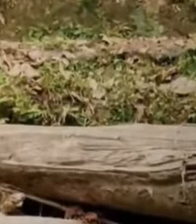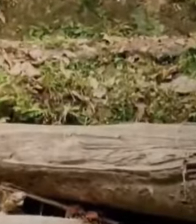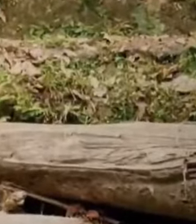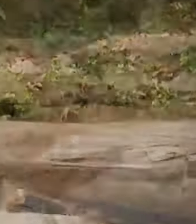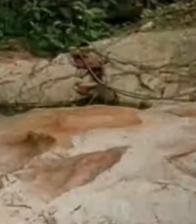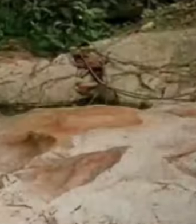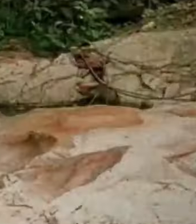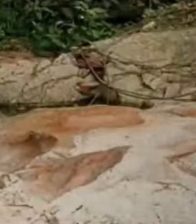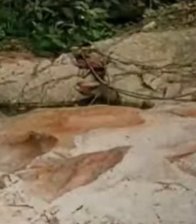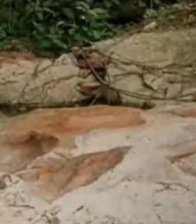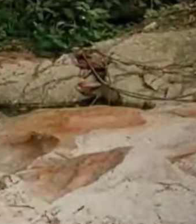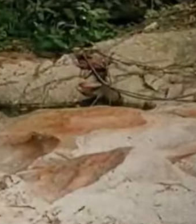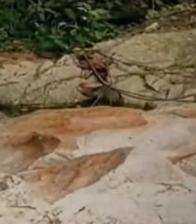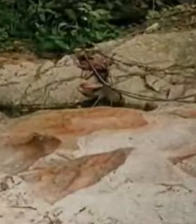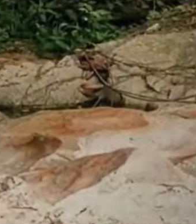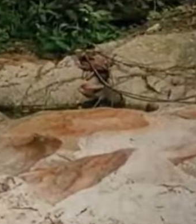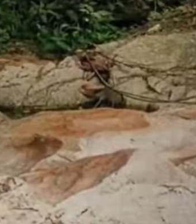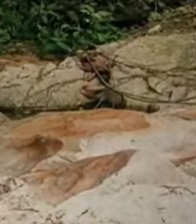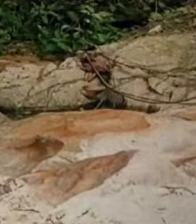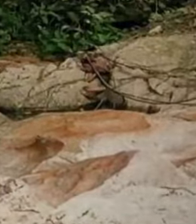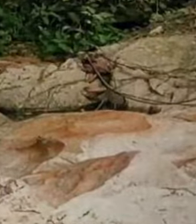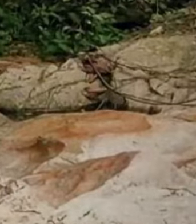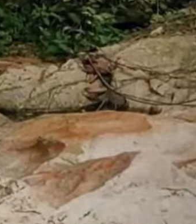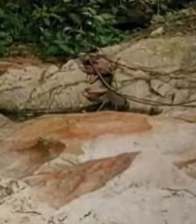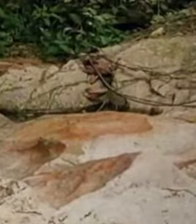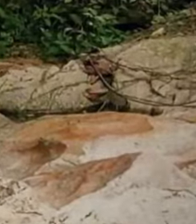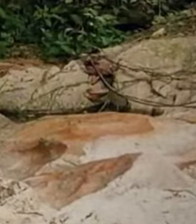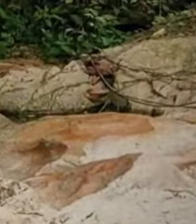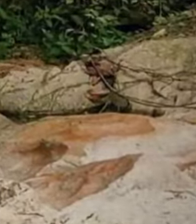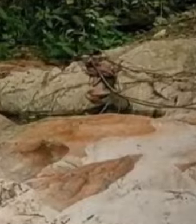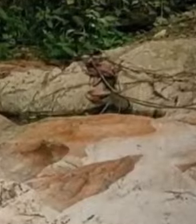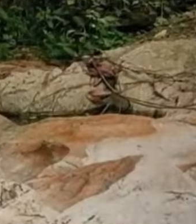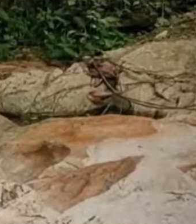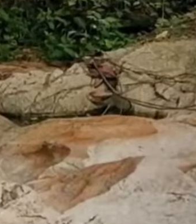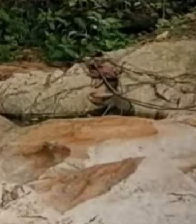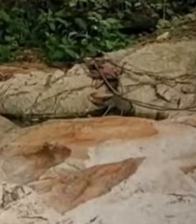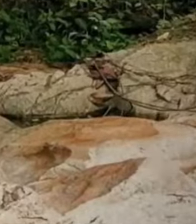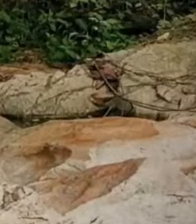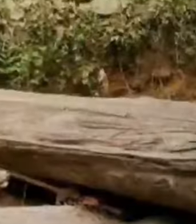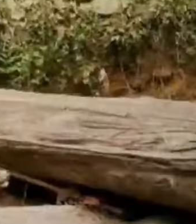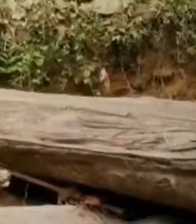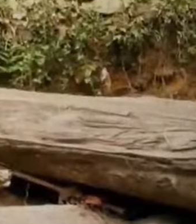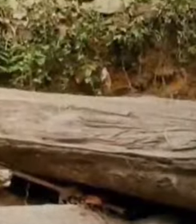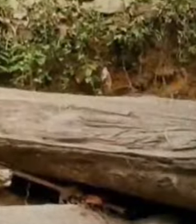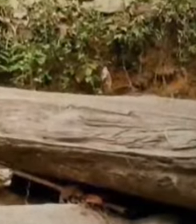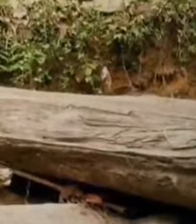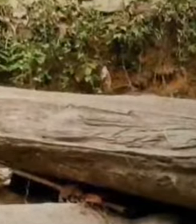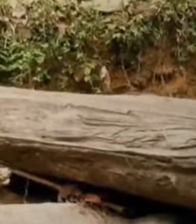Kawan. Ha? Huh? Itu pun si Jali. Ya.